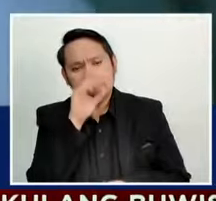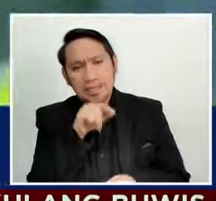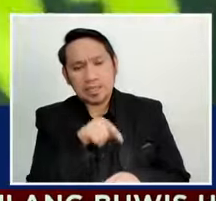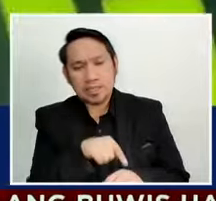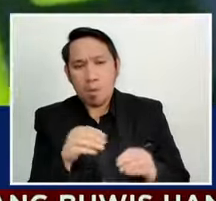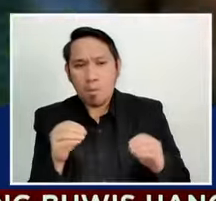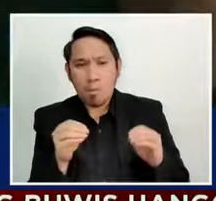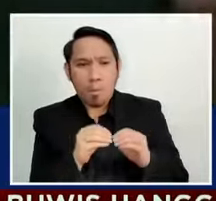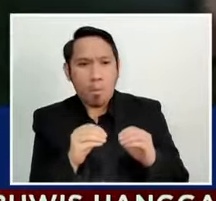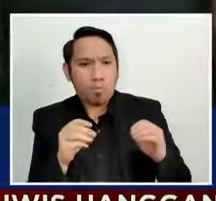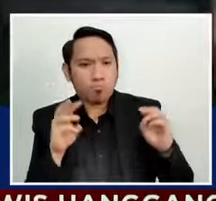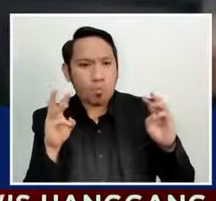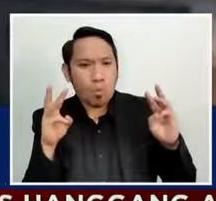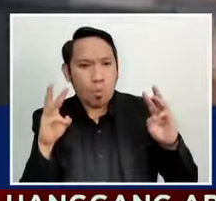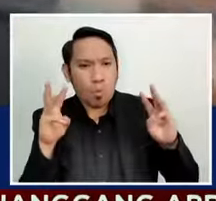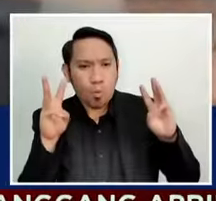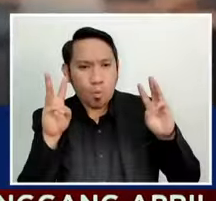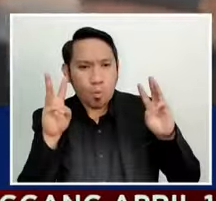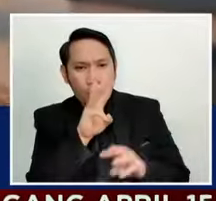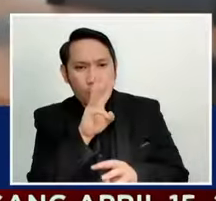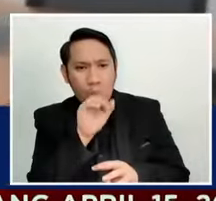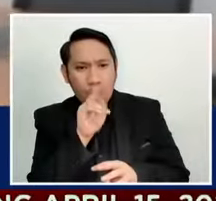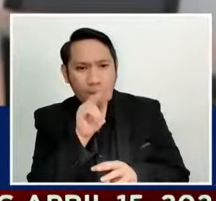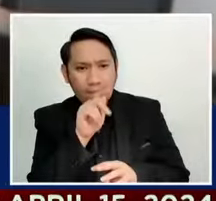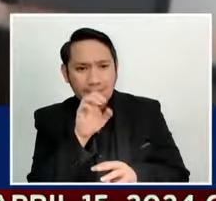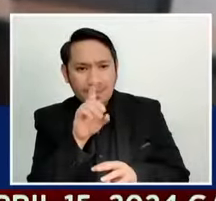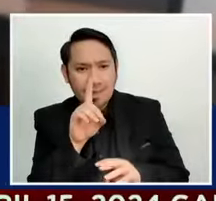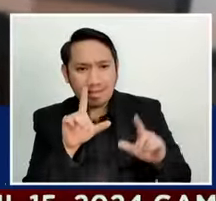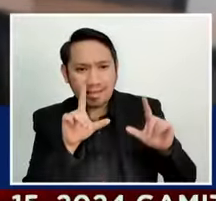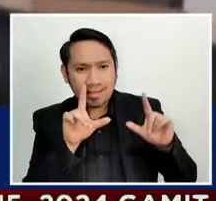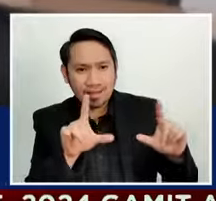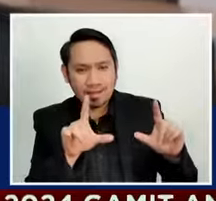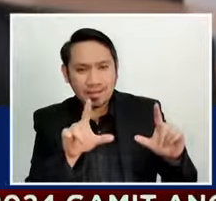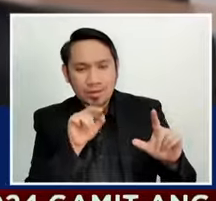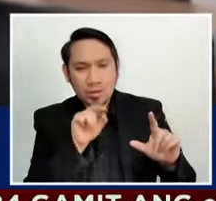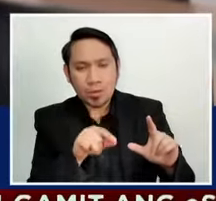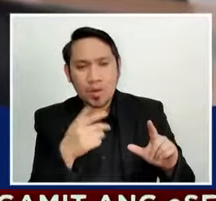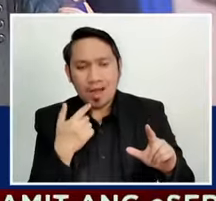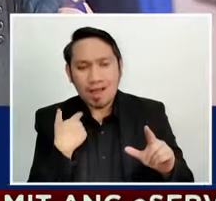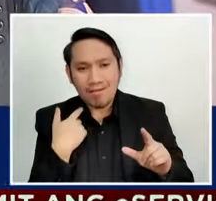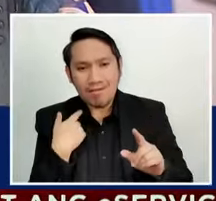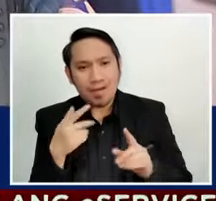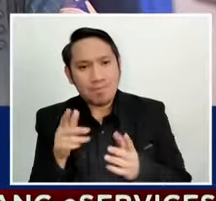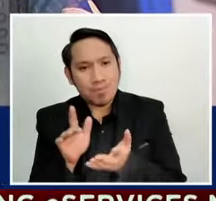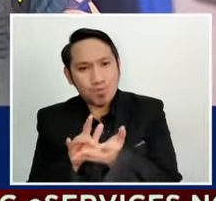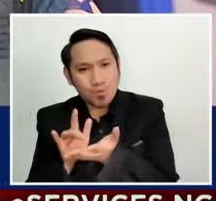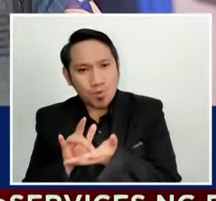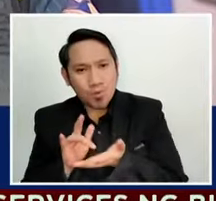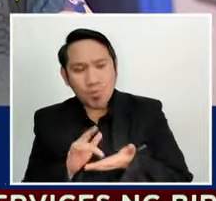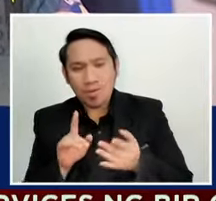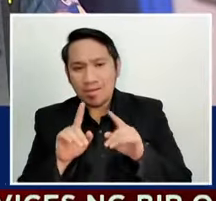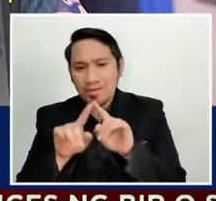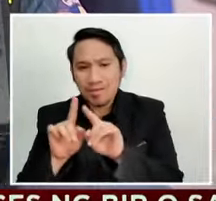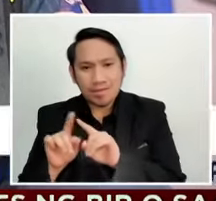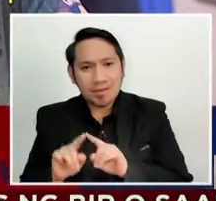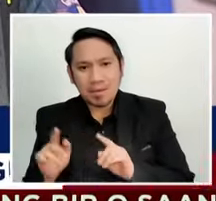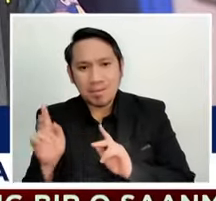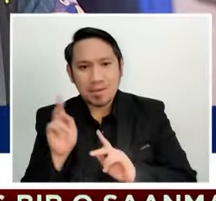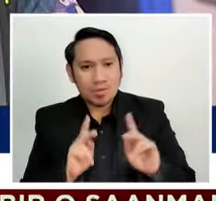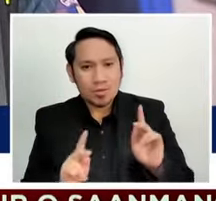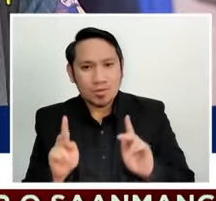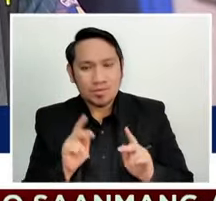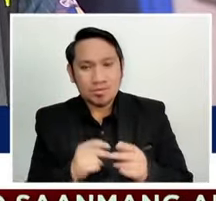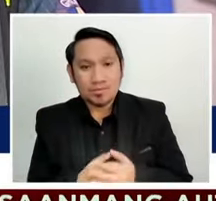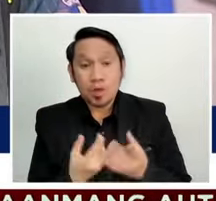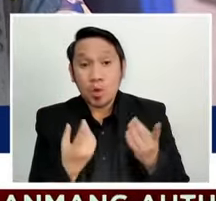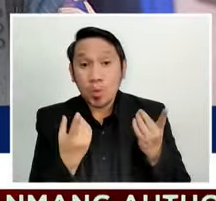HPG na nambibiktima umano sa Ilocos Region, Calabarzon at Metro Manila. Ang Labas Casa kasi, ginagawa nila, kumukuha sila